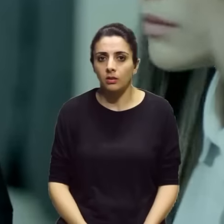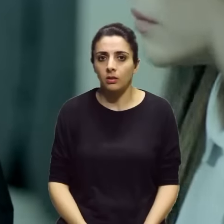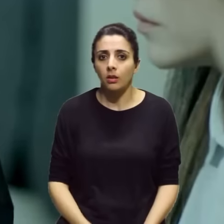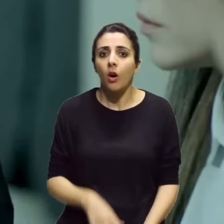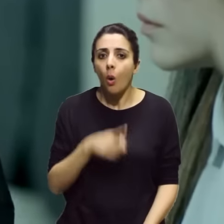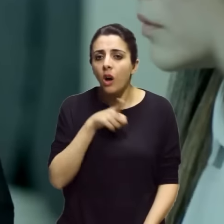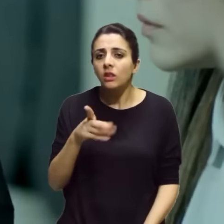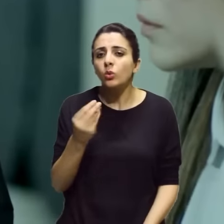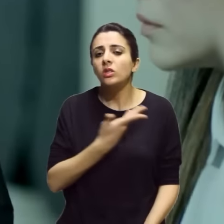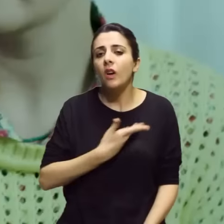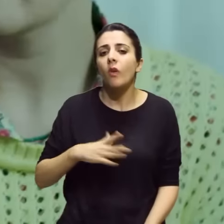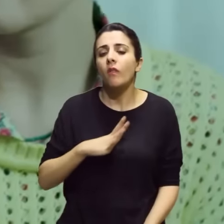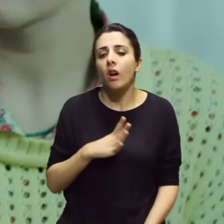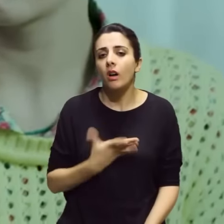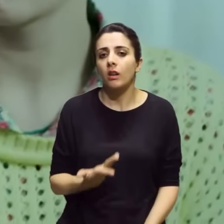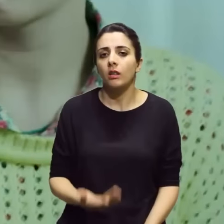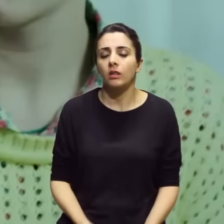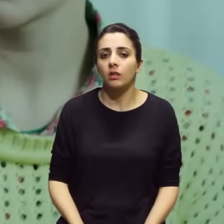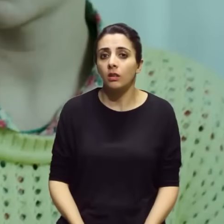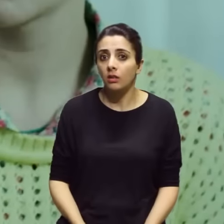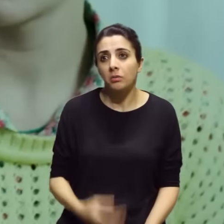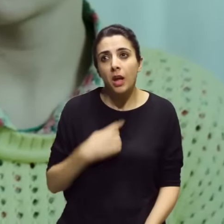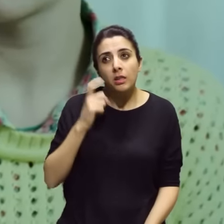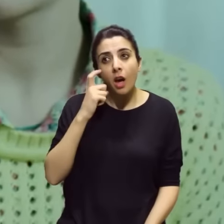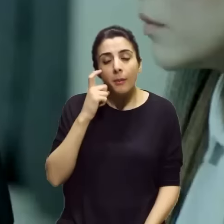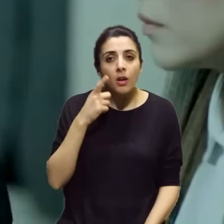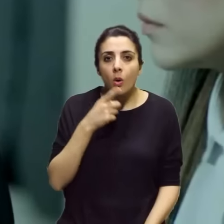O da hala seni çok seviyor. Hatta benim